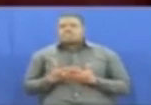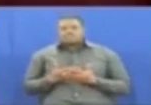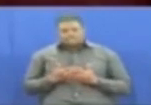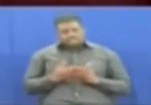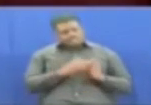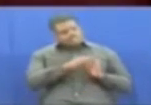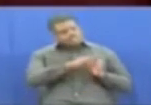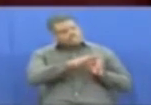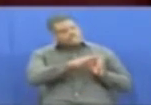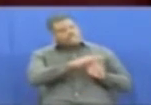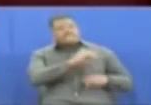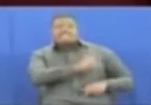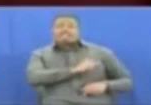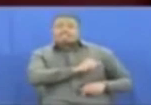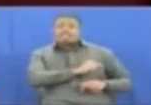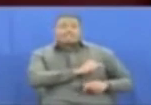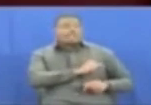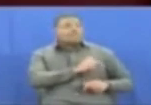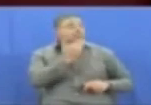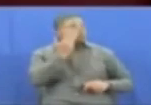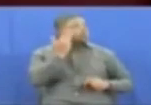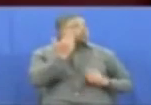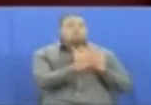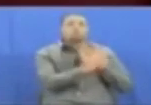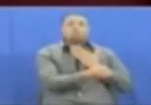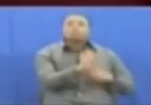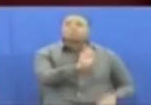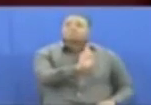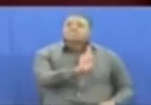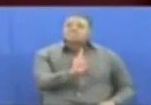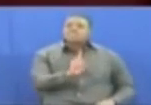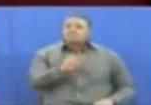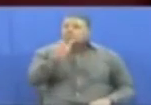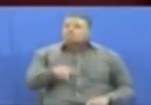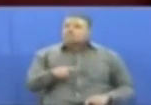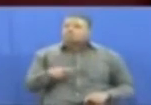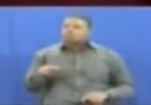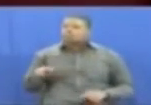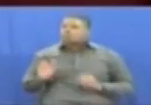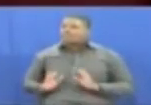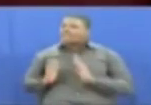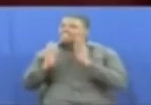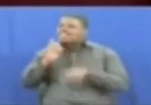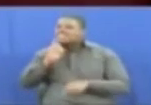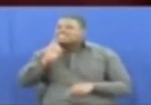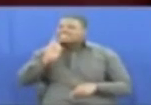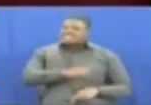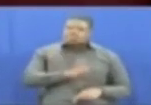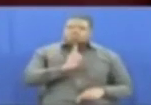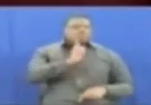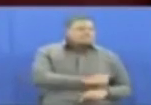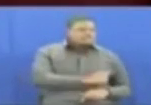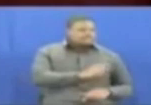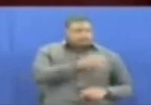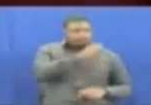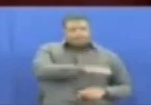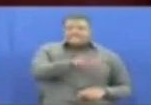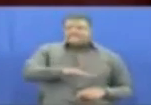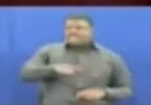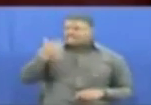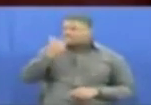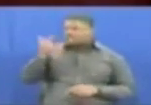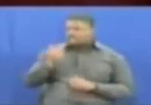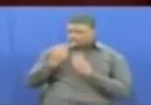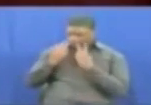sana, tutaua watu wetu. Wako watu wanaishi siku kwa siku. Kwa hiyo lazima tuangalie mazingira yetu ya Kitanzania